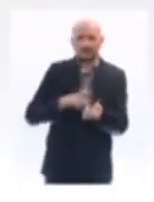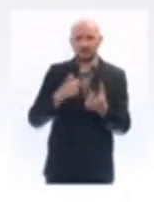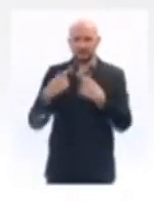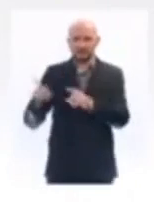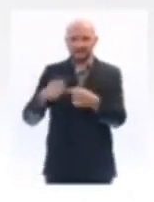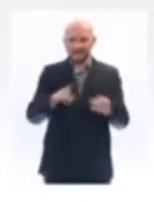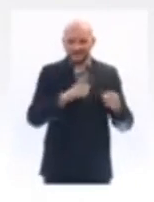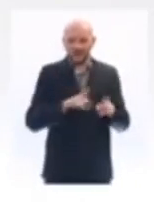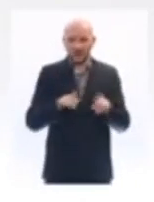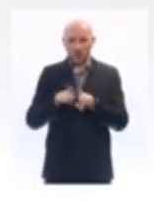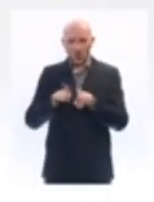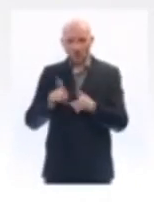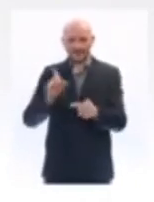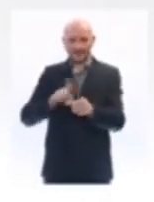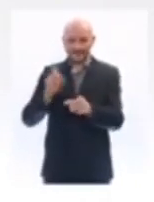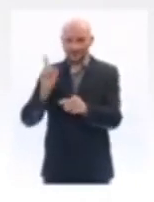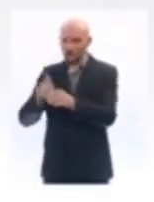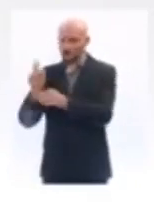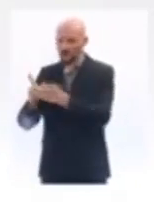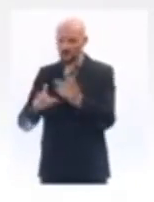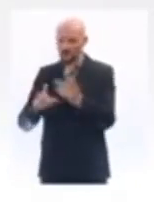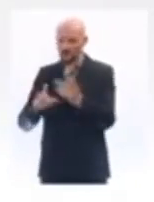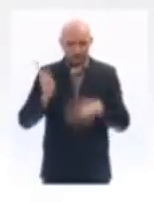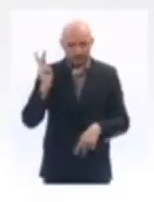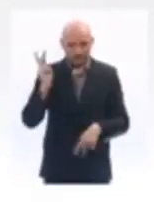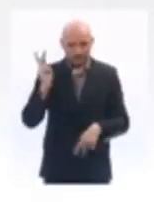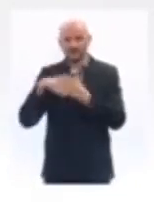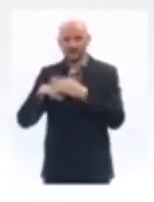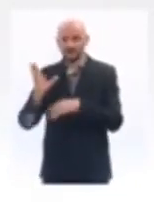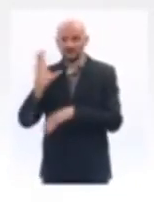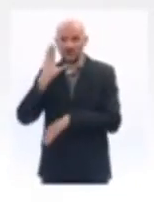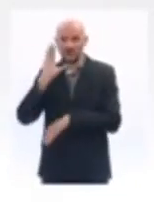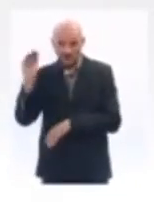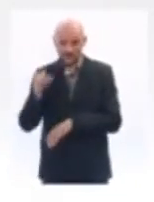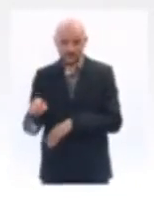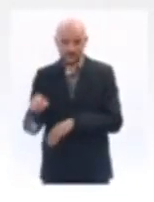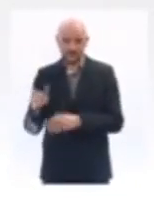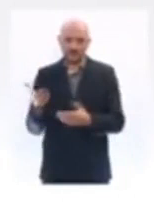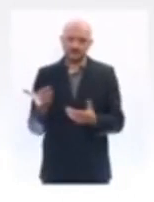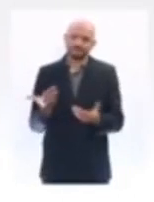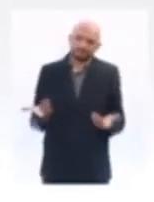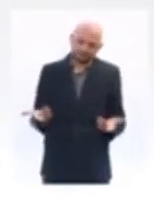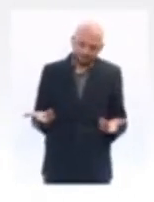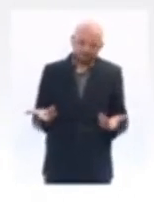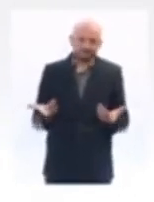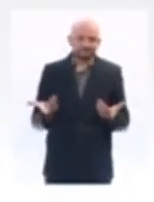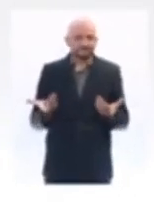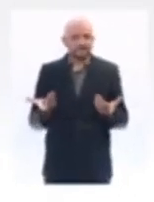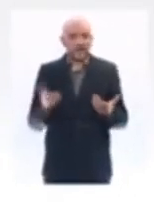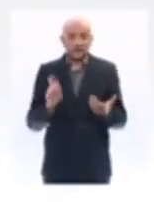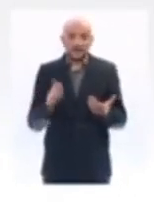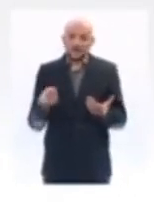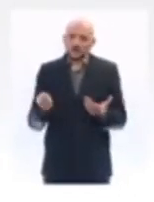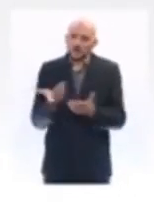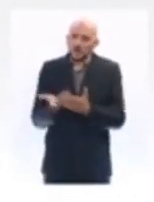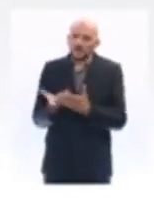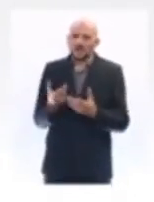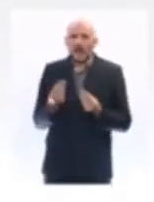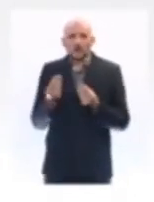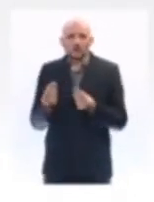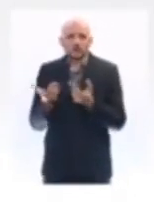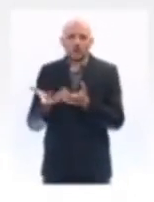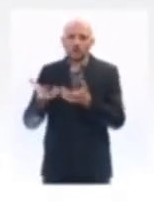moindre, de 15%. Donc ce n'est pas parce qu'il y a confinement que nous ne pouvons pas poursuivre l'activité économique dans